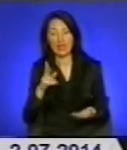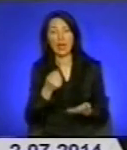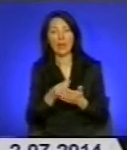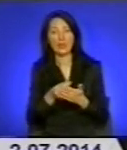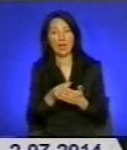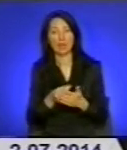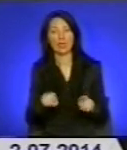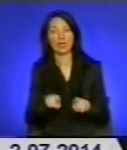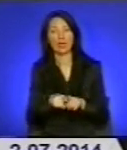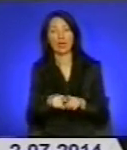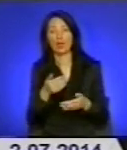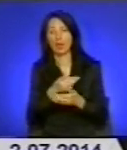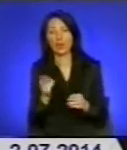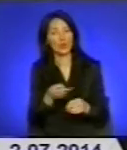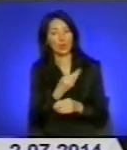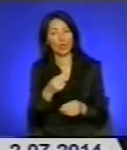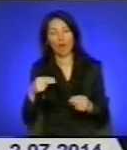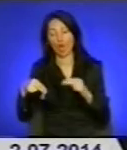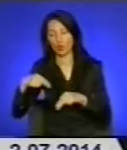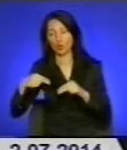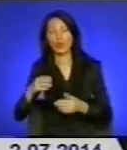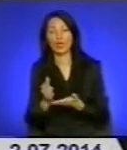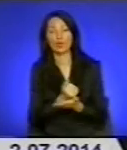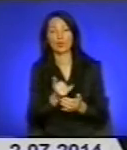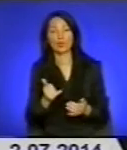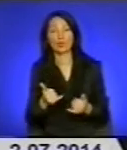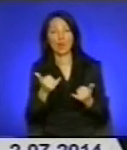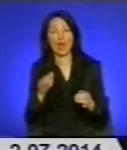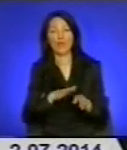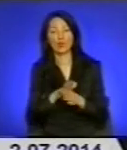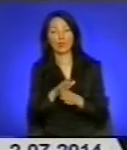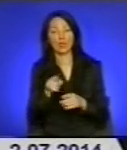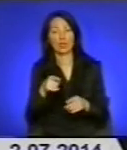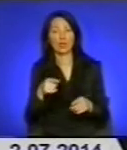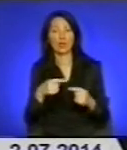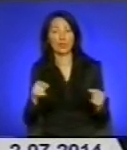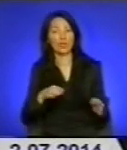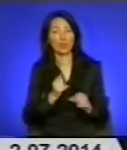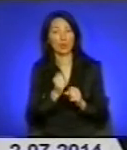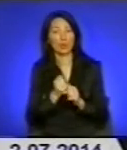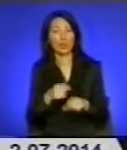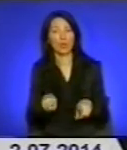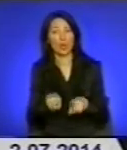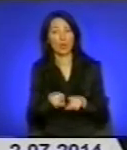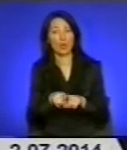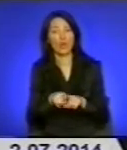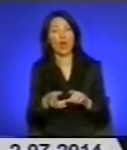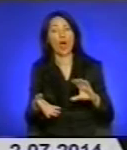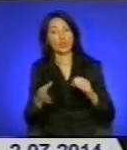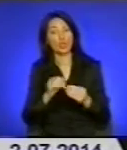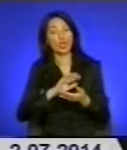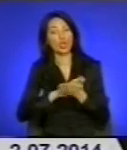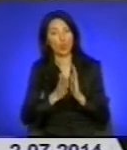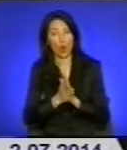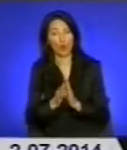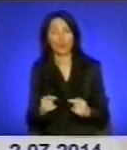база так і відсутня трудові ресурси на виконання тих видів робіт Вони все ж таки укладали договір